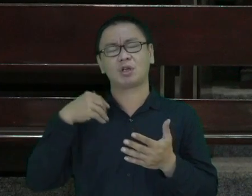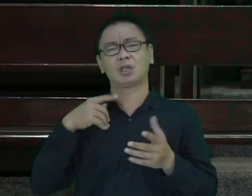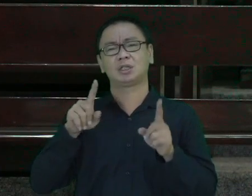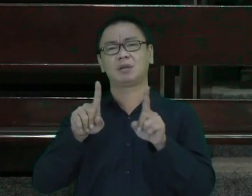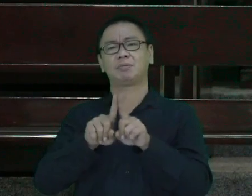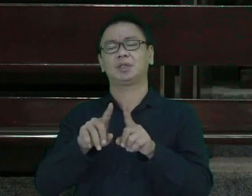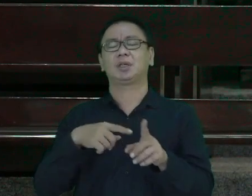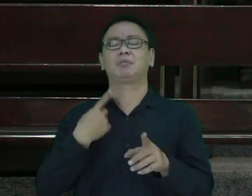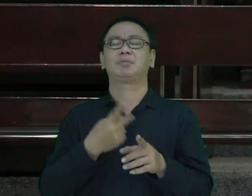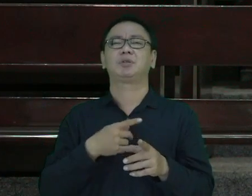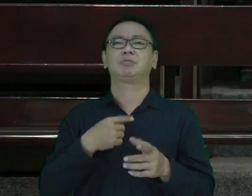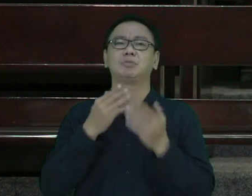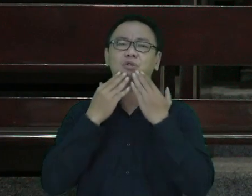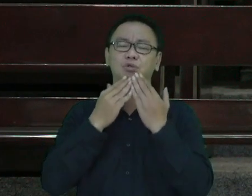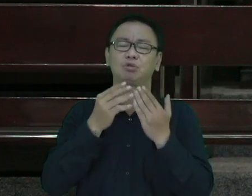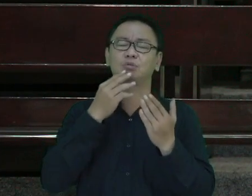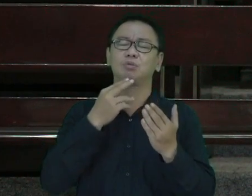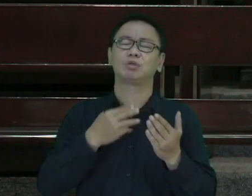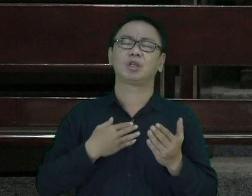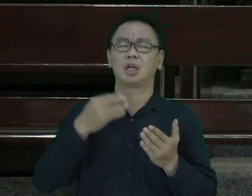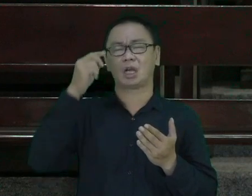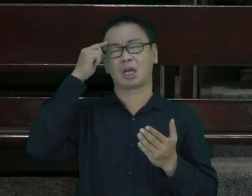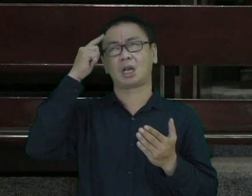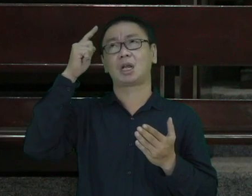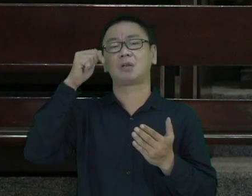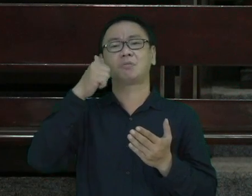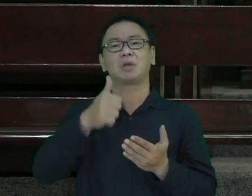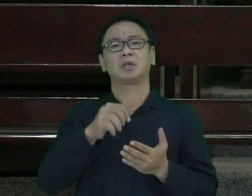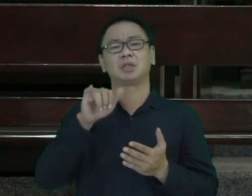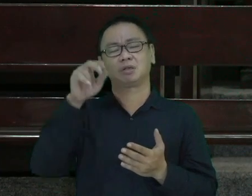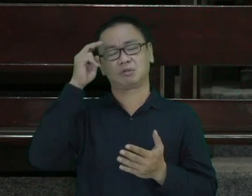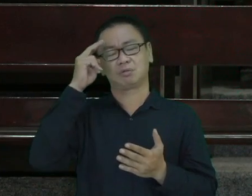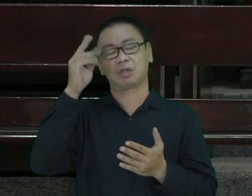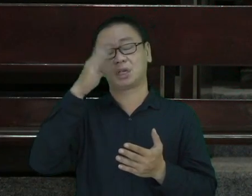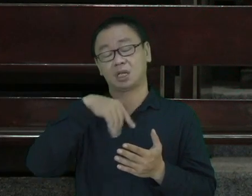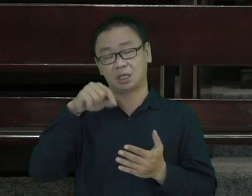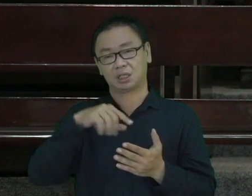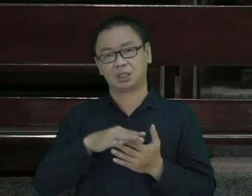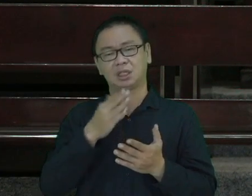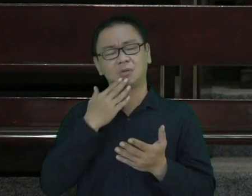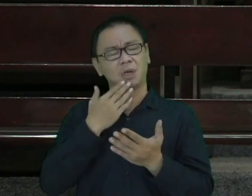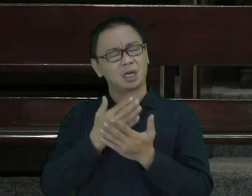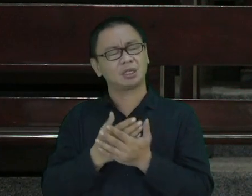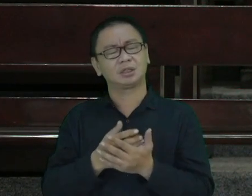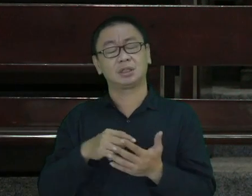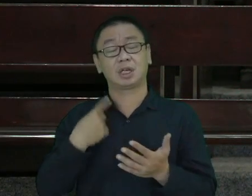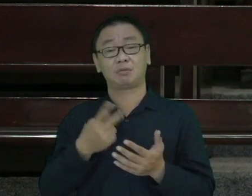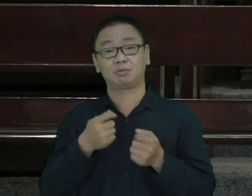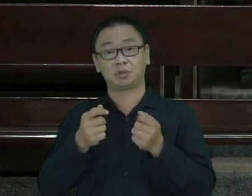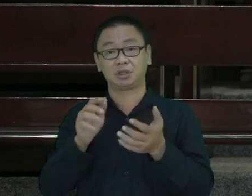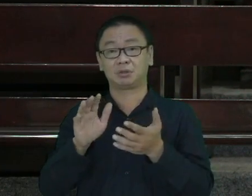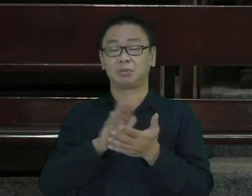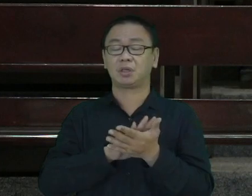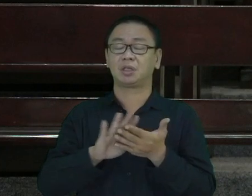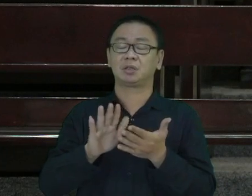Sungguh bersyukur punya Allah yang baik. Ya Tuhan, pada hari ini, terima kasih juga kami berkesempatan untuk